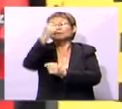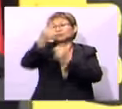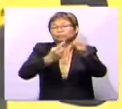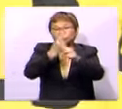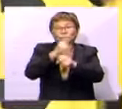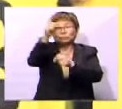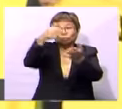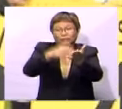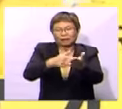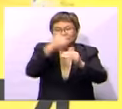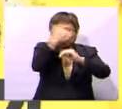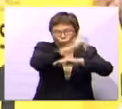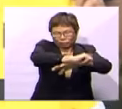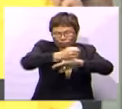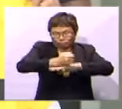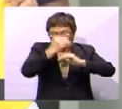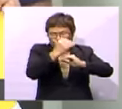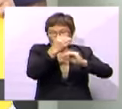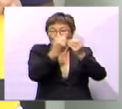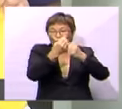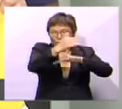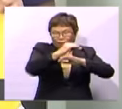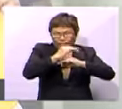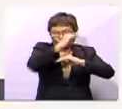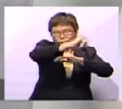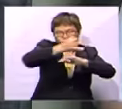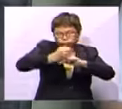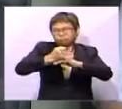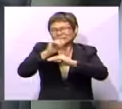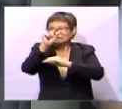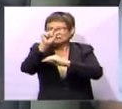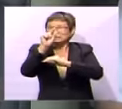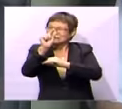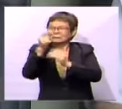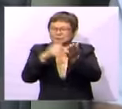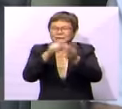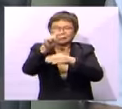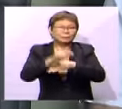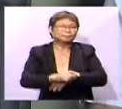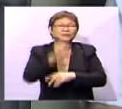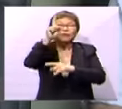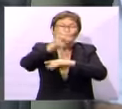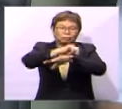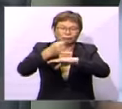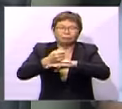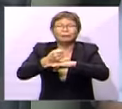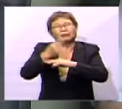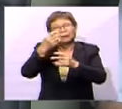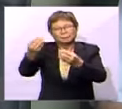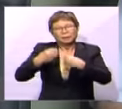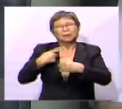Manakala satu lagi kuota import akan diisi dalam tempoh terdekat. Yang satu import lagi bagi kita 2-3 hari sebab kita ada 2-3